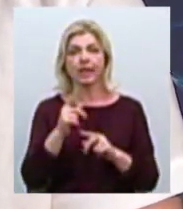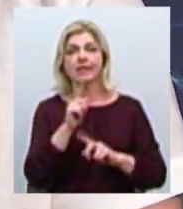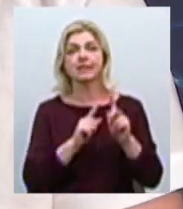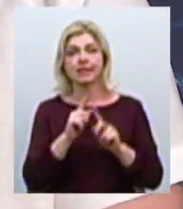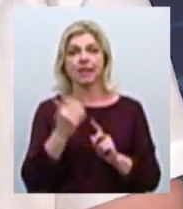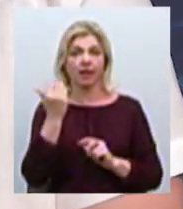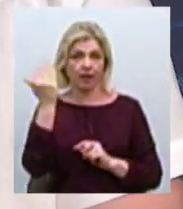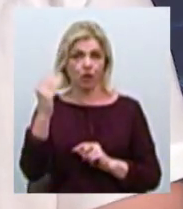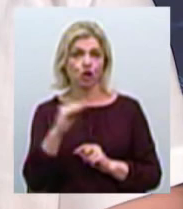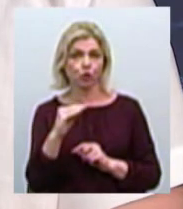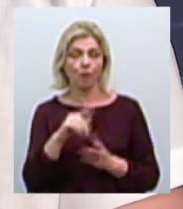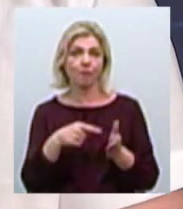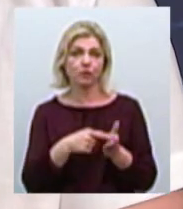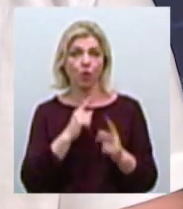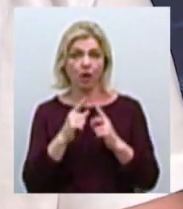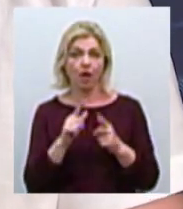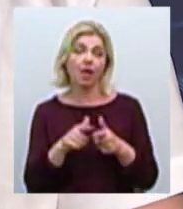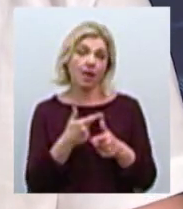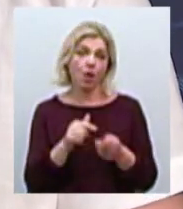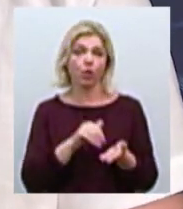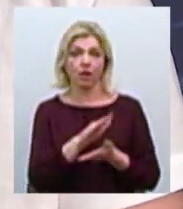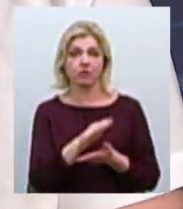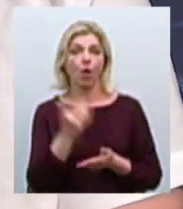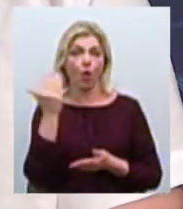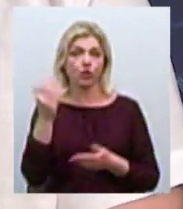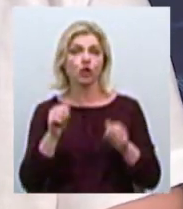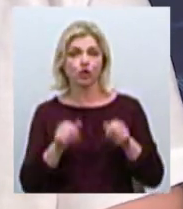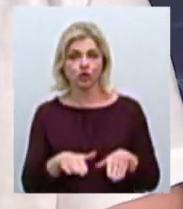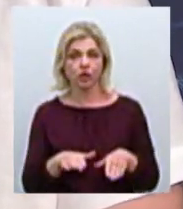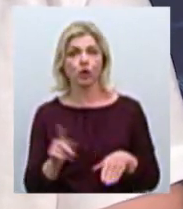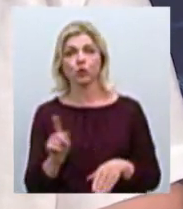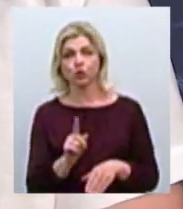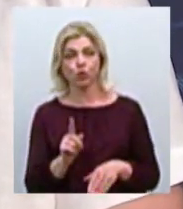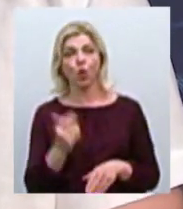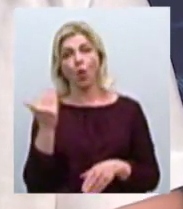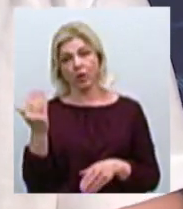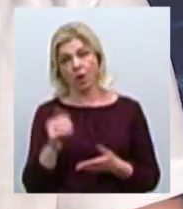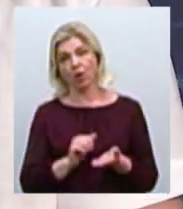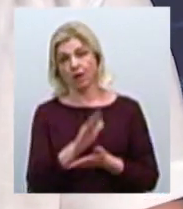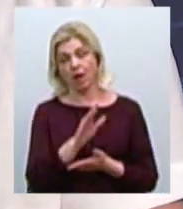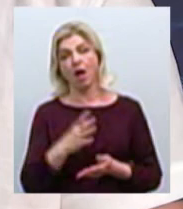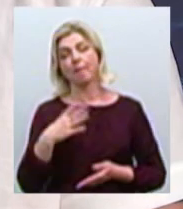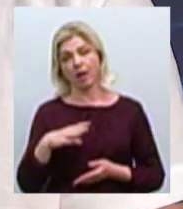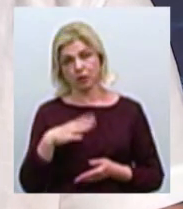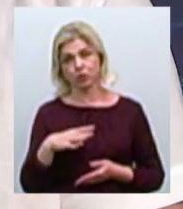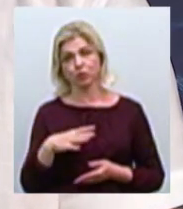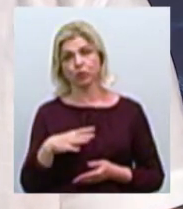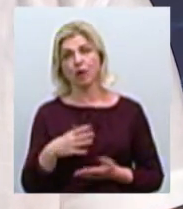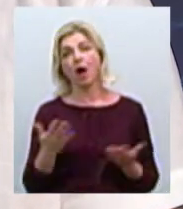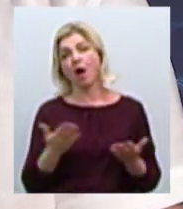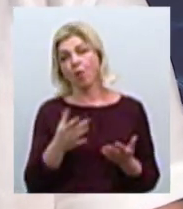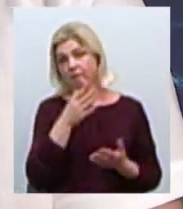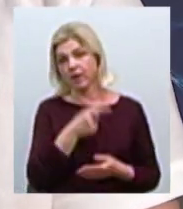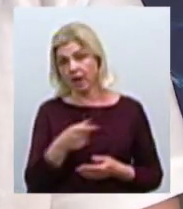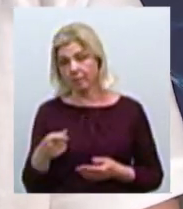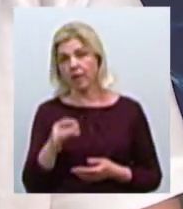Мисской Рады, либо отказаться. Они решили, что они откажутся, подождут какое-то время и